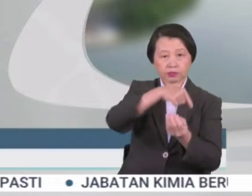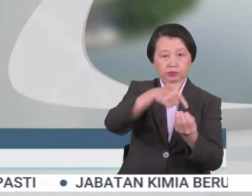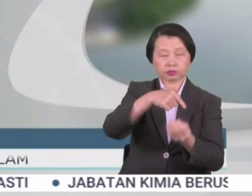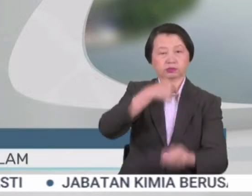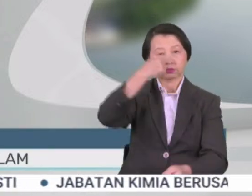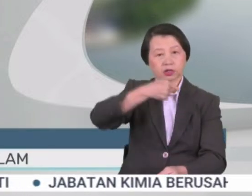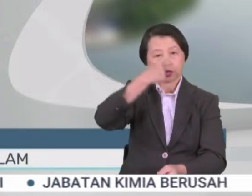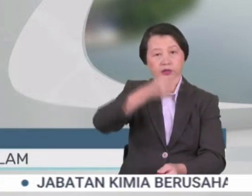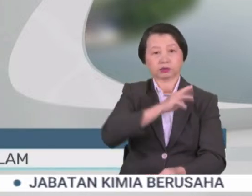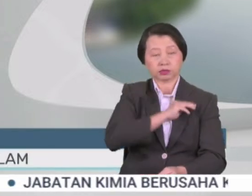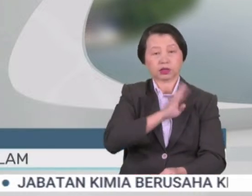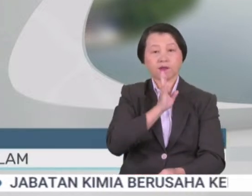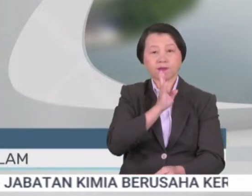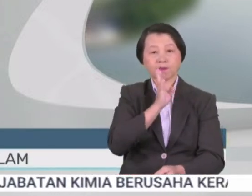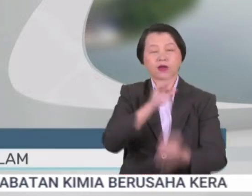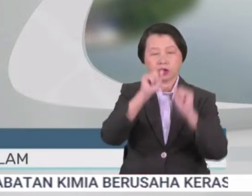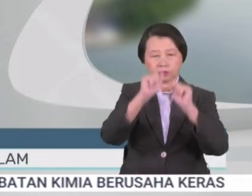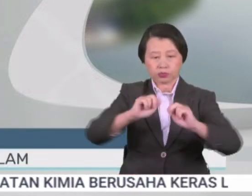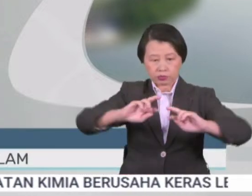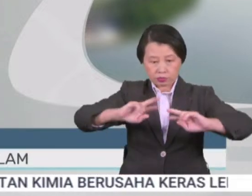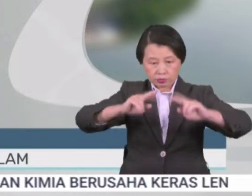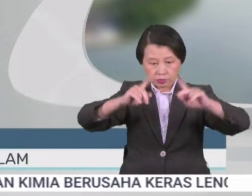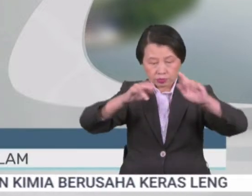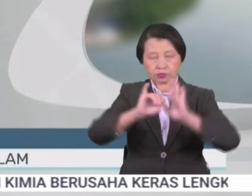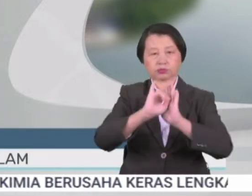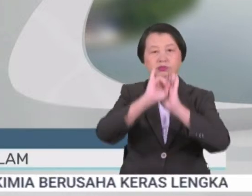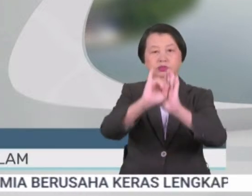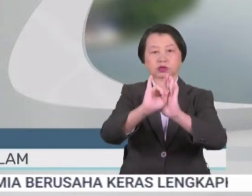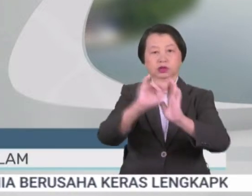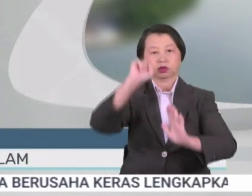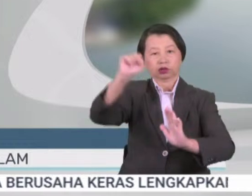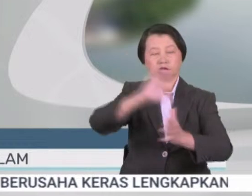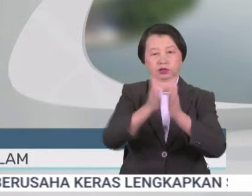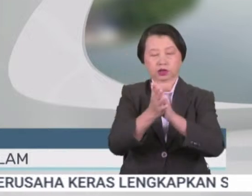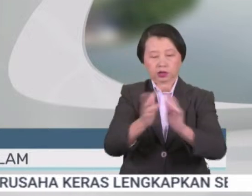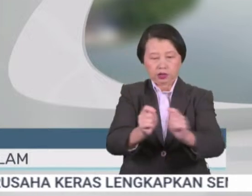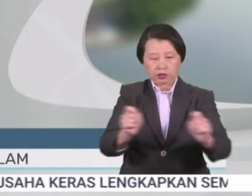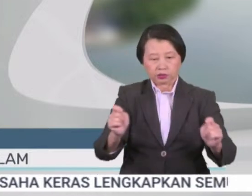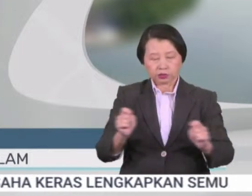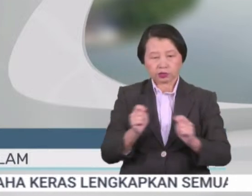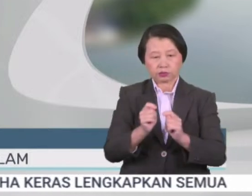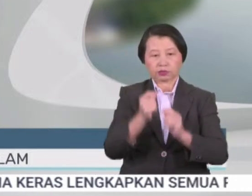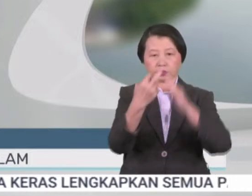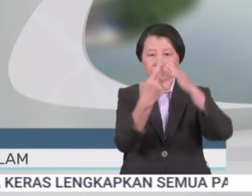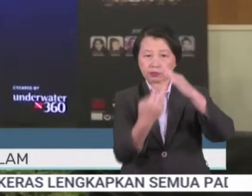Leo berkata ini secara tidak langsung dapat meningkatkan reputasi Sabah sebagai destinasi